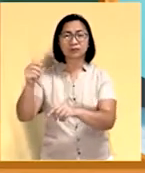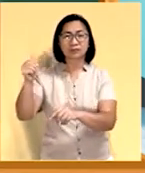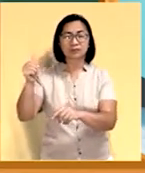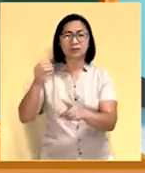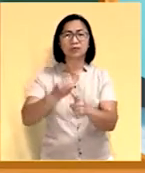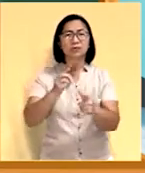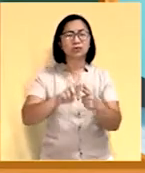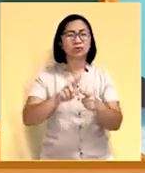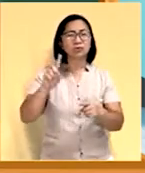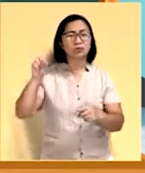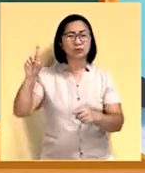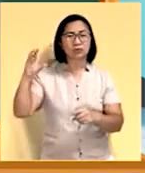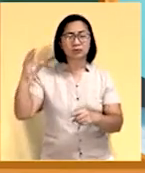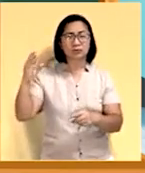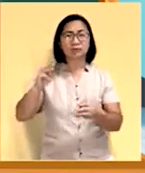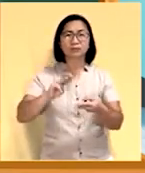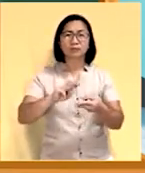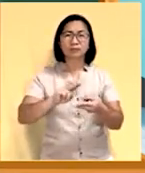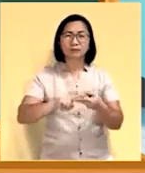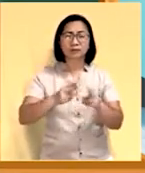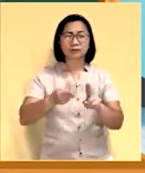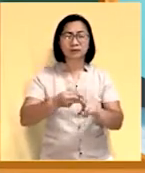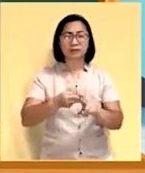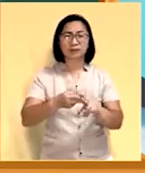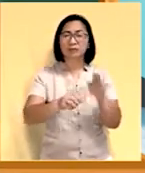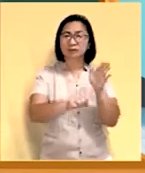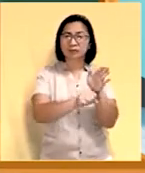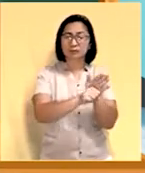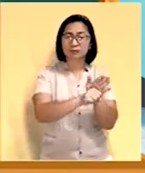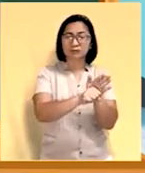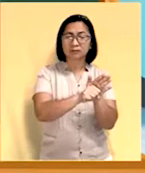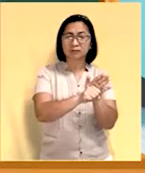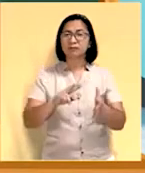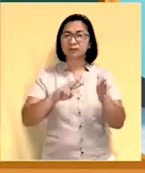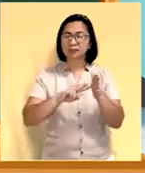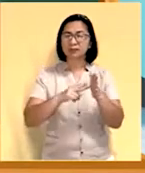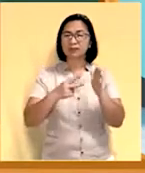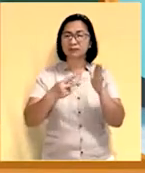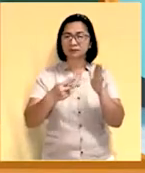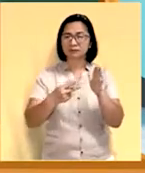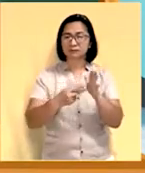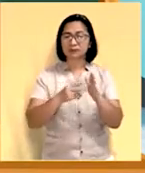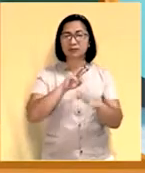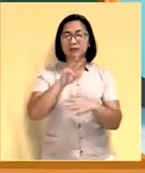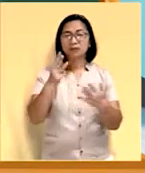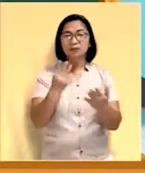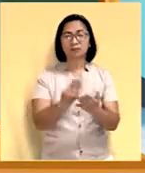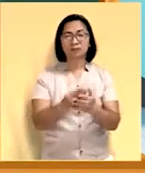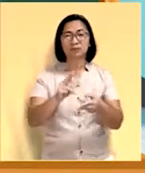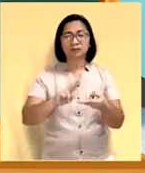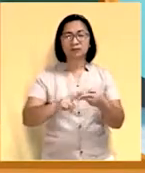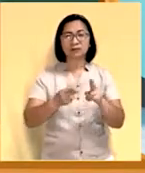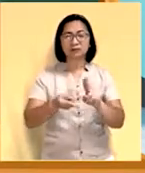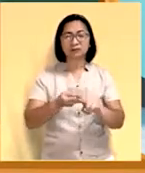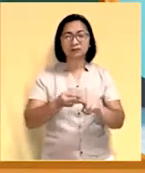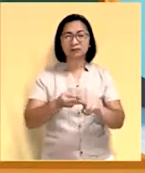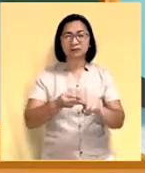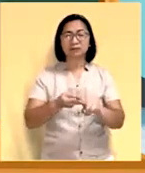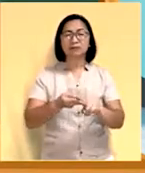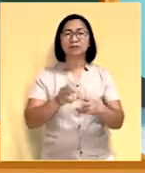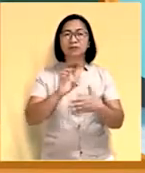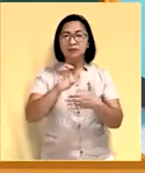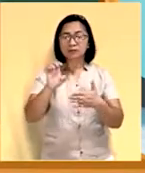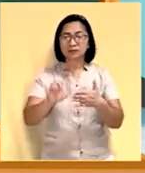o 100 ang number na nasa subtrahend. Ang ibig sabihin ng whole number ay mga number